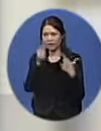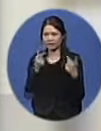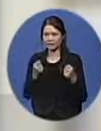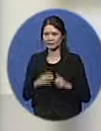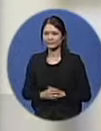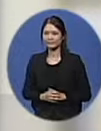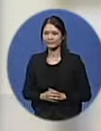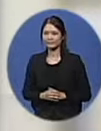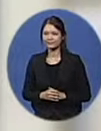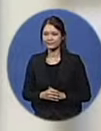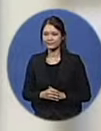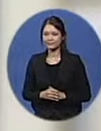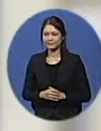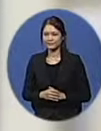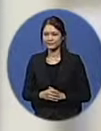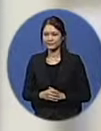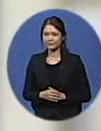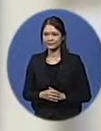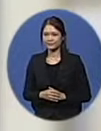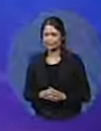않을까요?